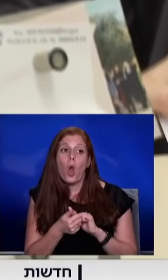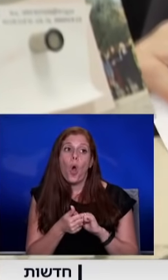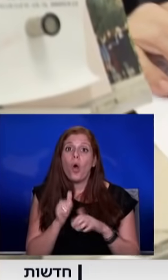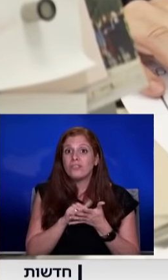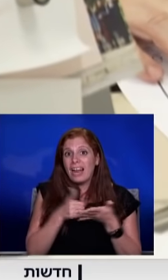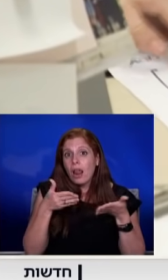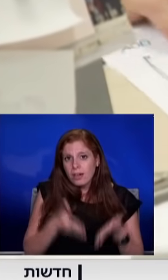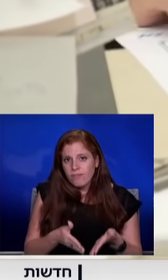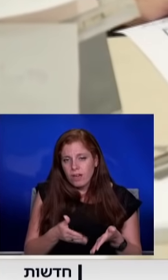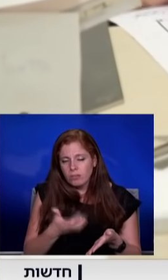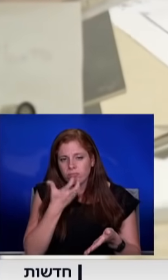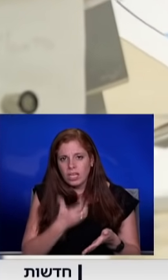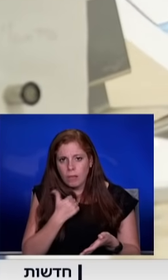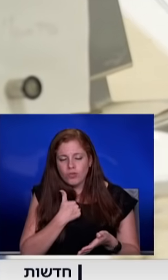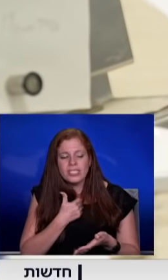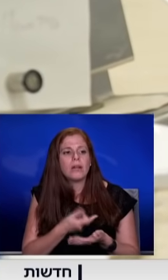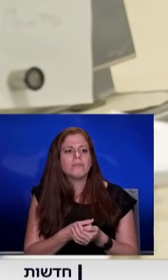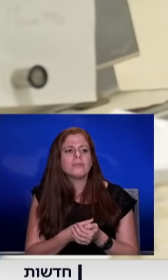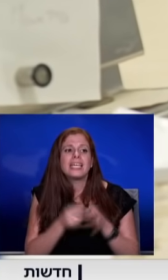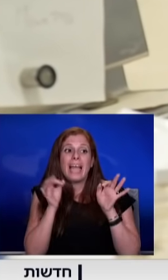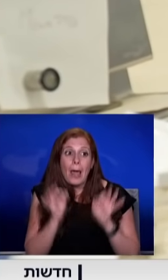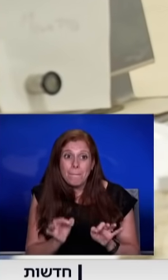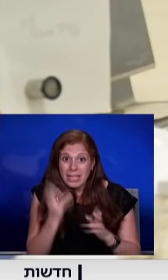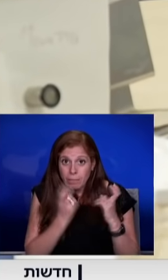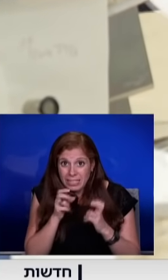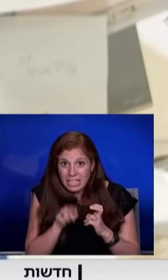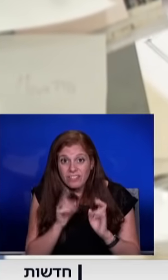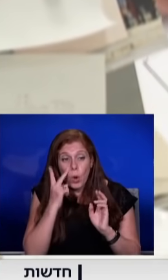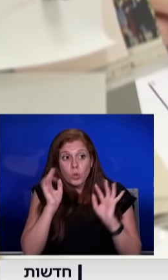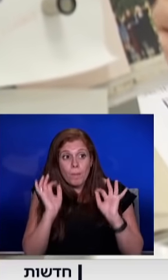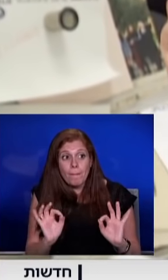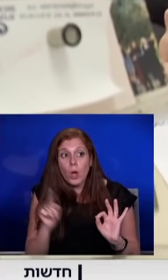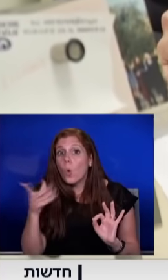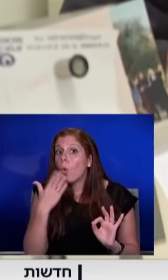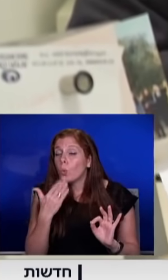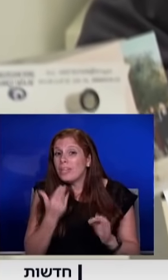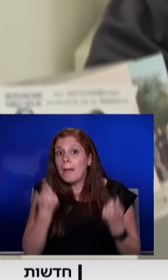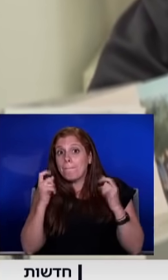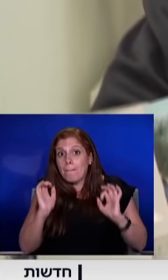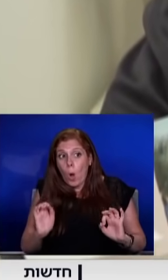כדי לאמת את המידע הזה ולראות שאכן הוא יהודי היה במקור,